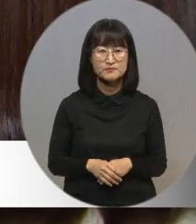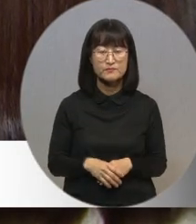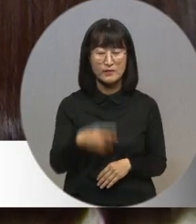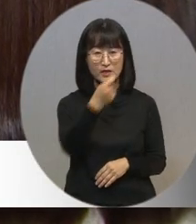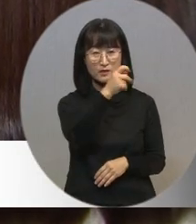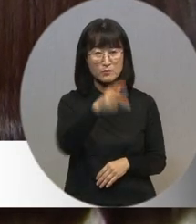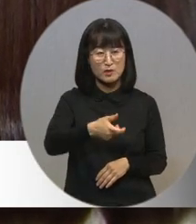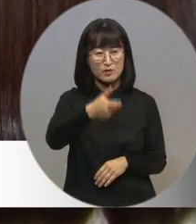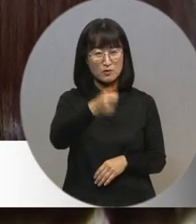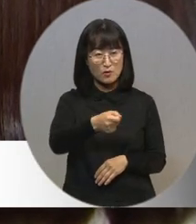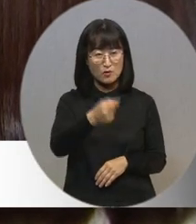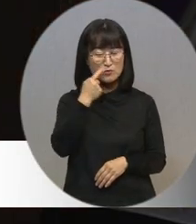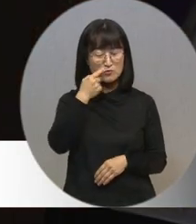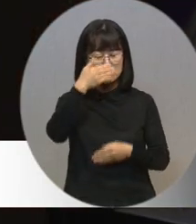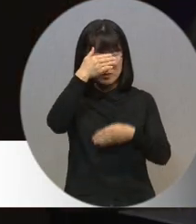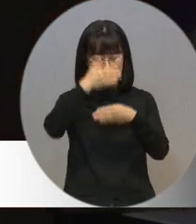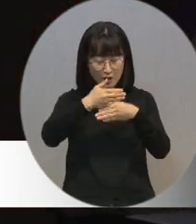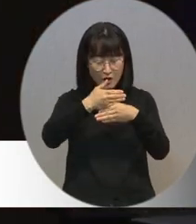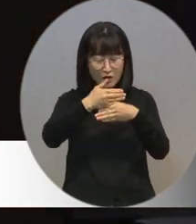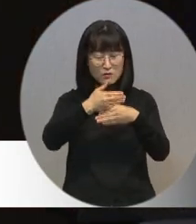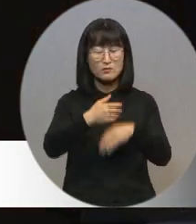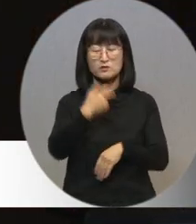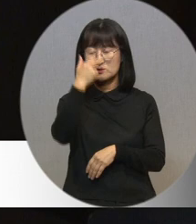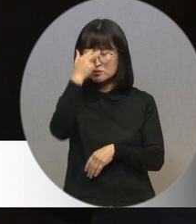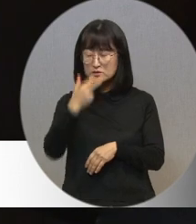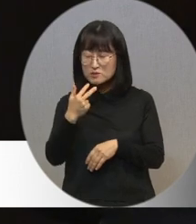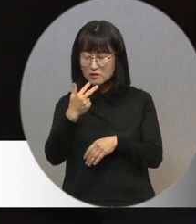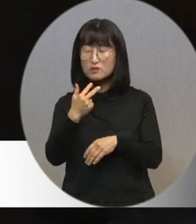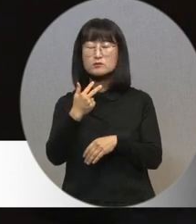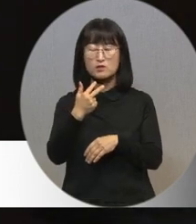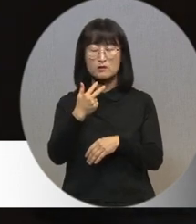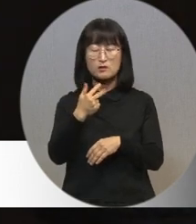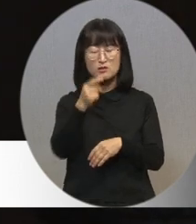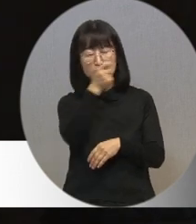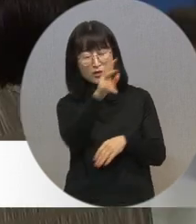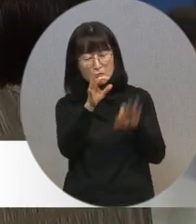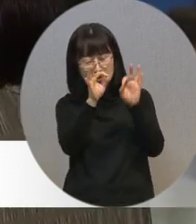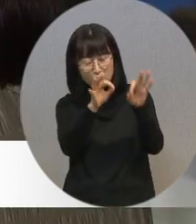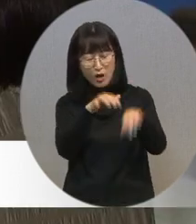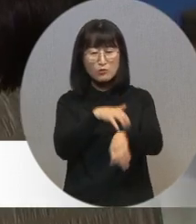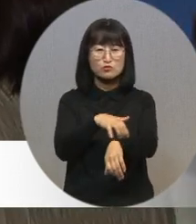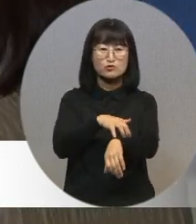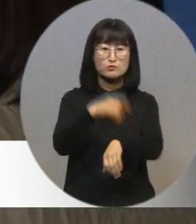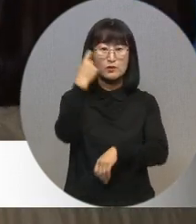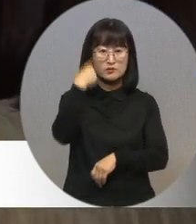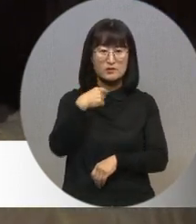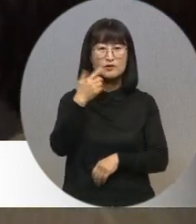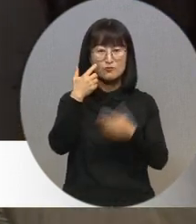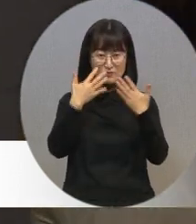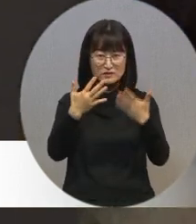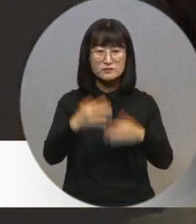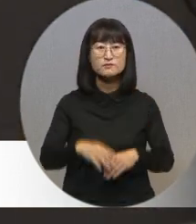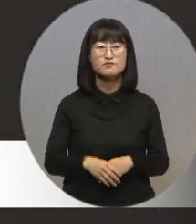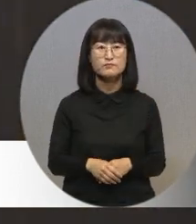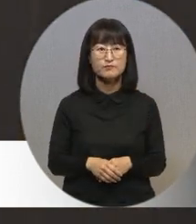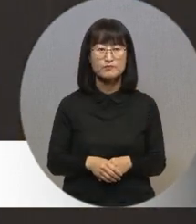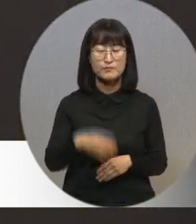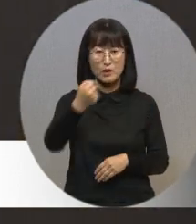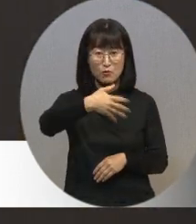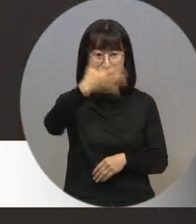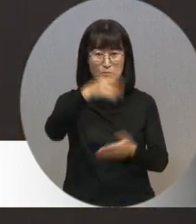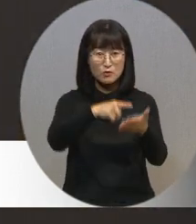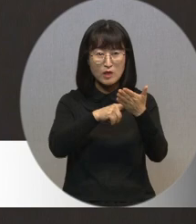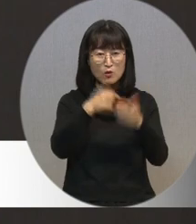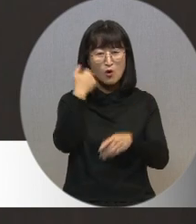TV를 켠 뒤 눈을 감아보면 시각장애인들의 매체 접근에 대한 불편함이 바로 느껴집니다. 화면에